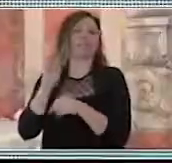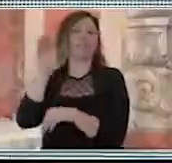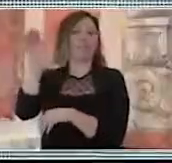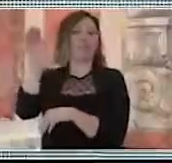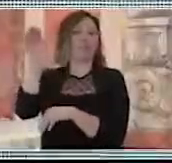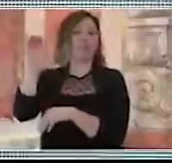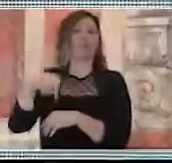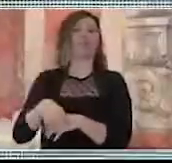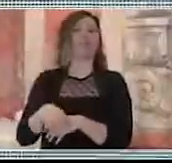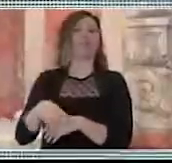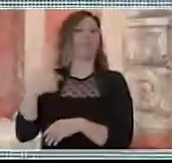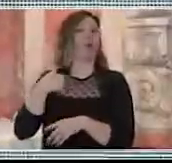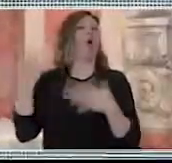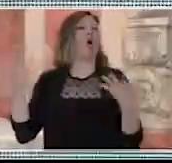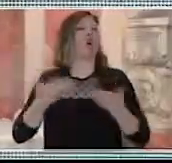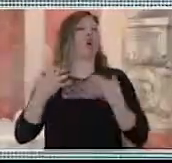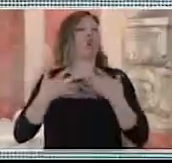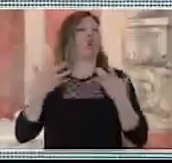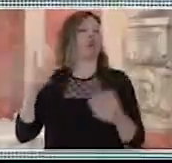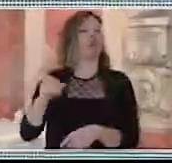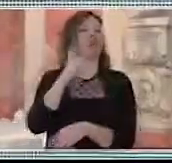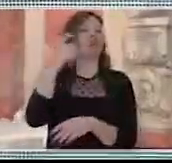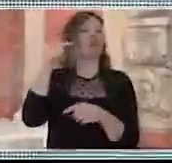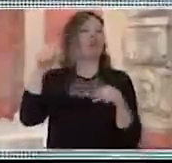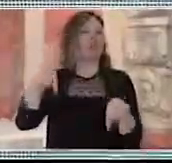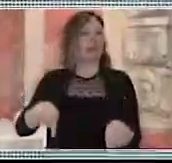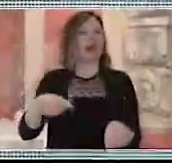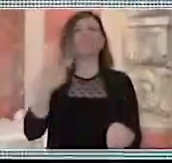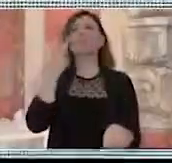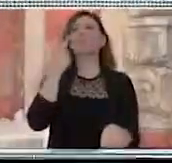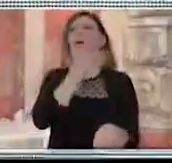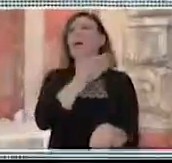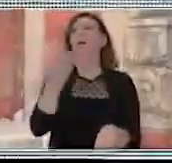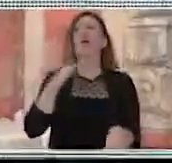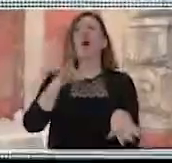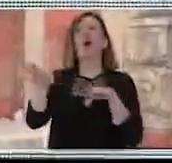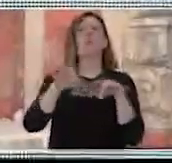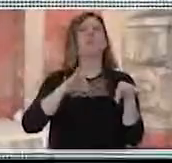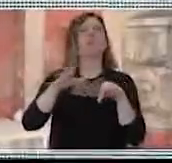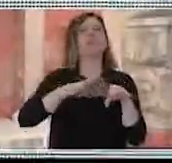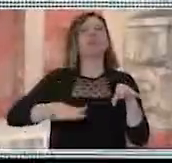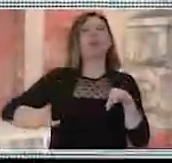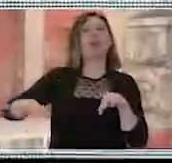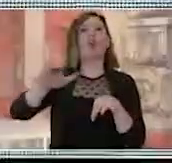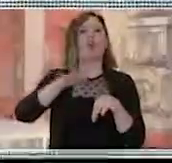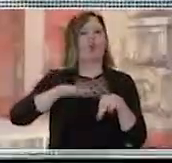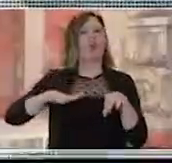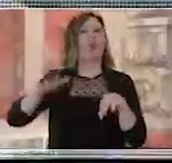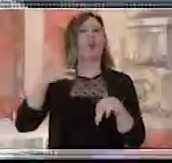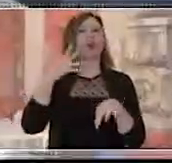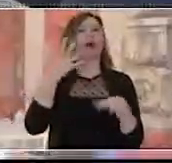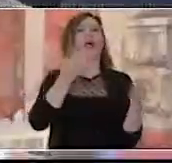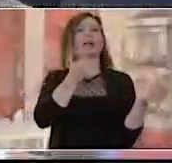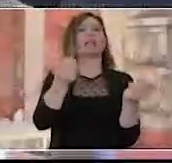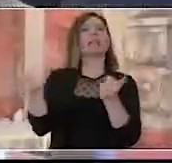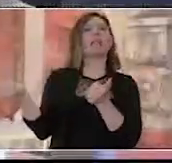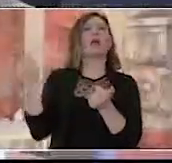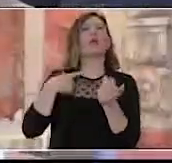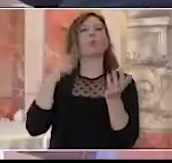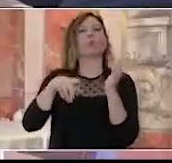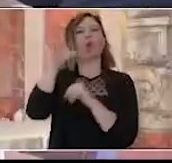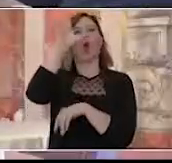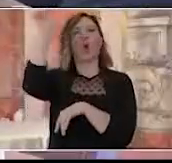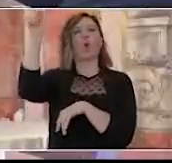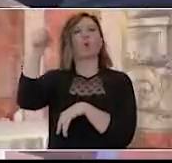molto contento che ci sia grande interesse, che ci siano tanti amministratori locali che saluto, tante autorità, le nostre università,